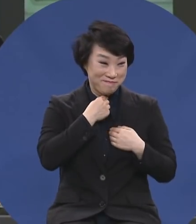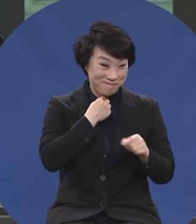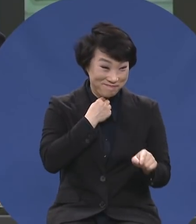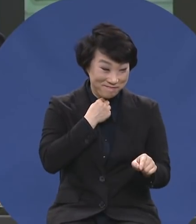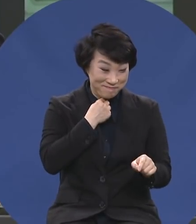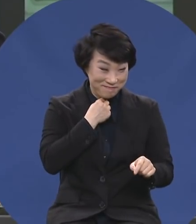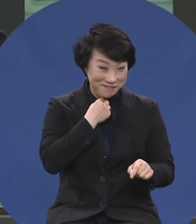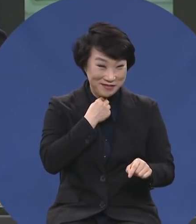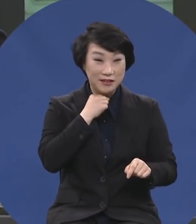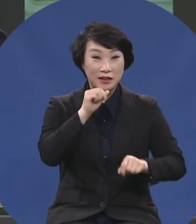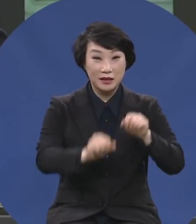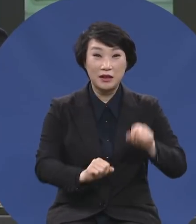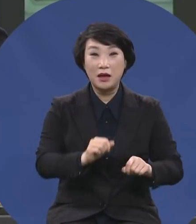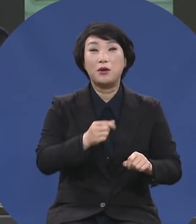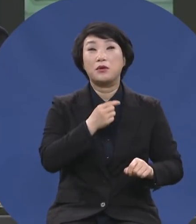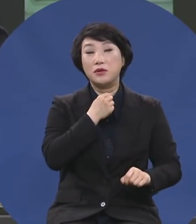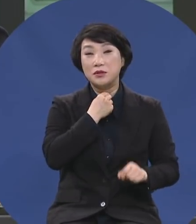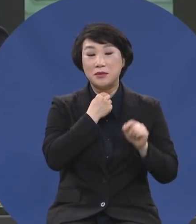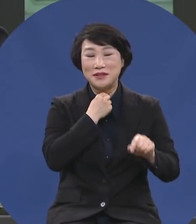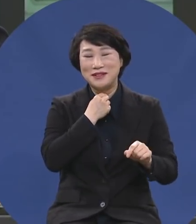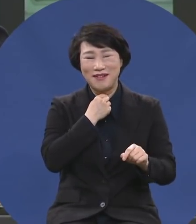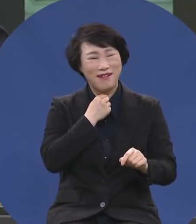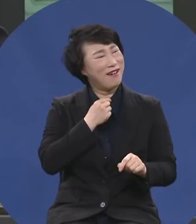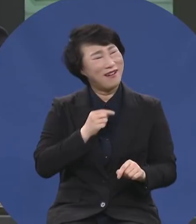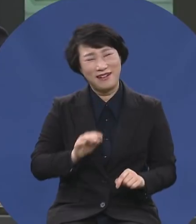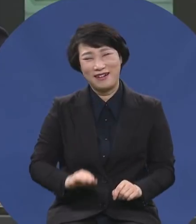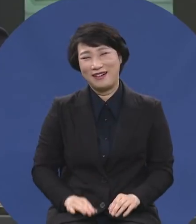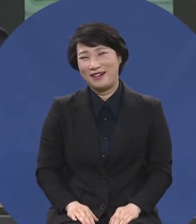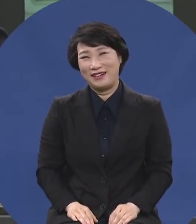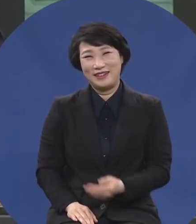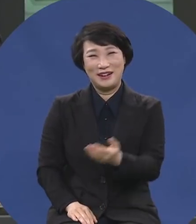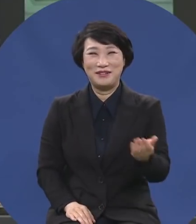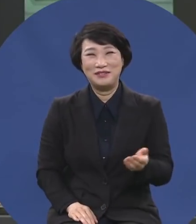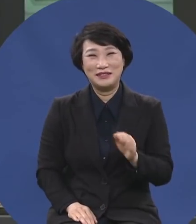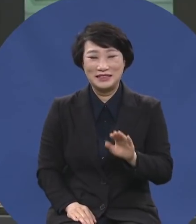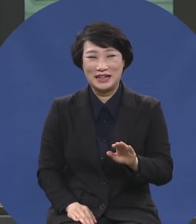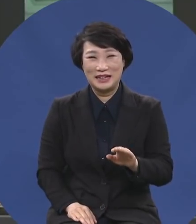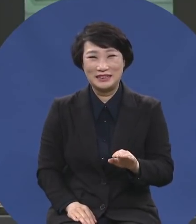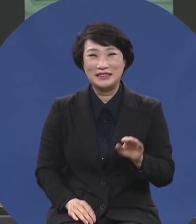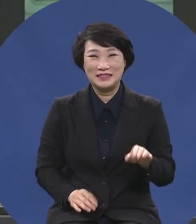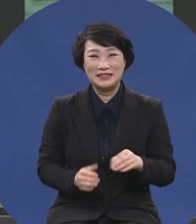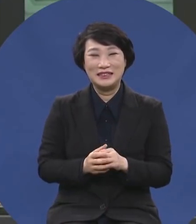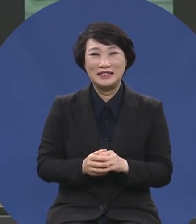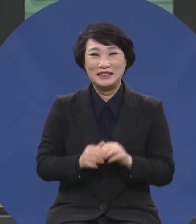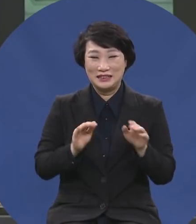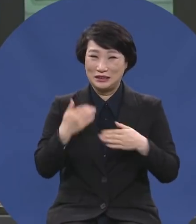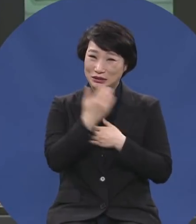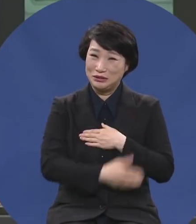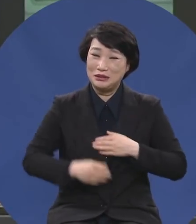기어이 해야 되는 꼭 청개구리처럼 생긴 육신의 모습이